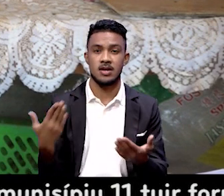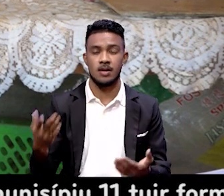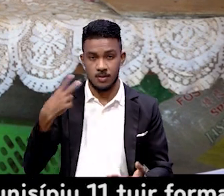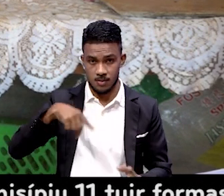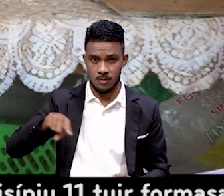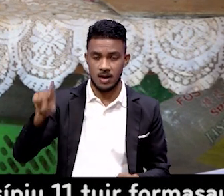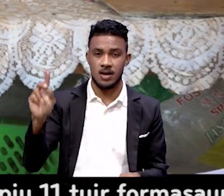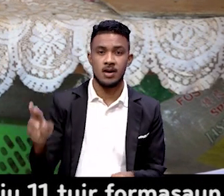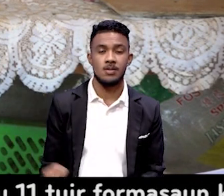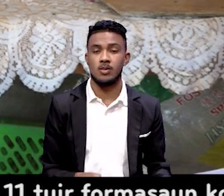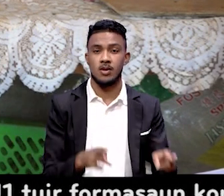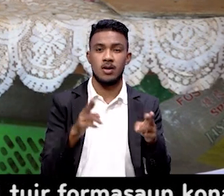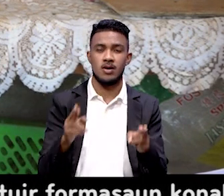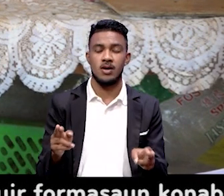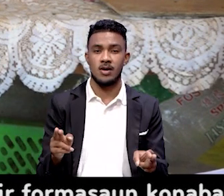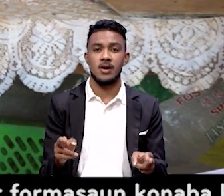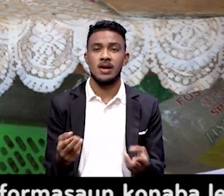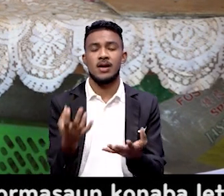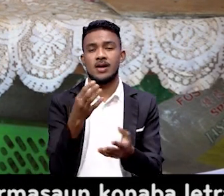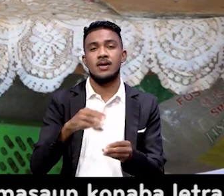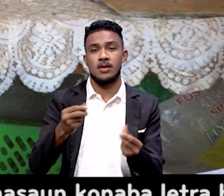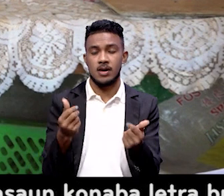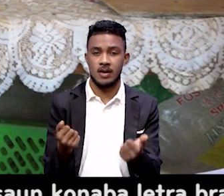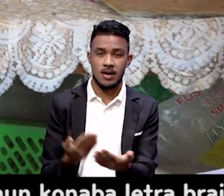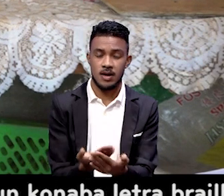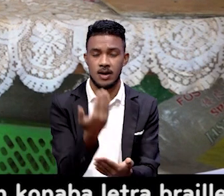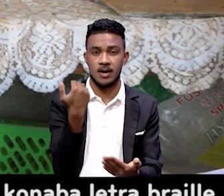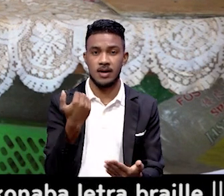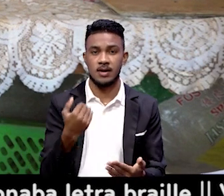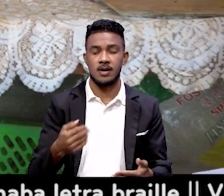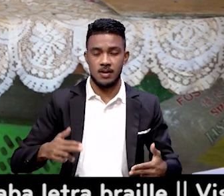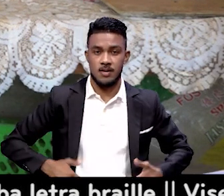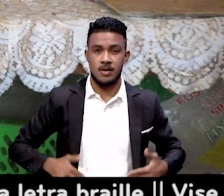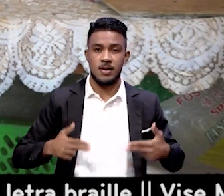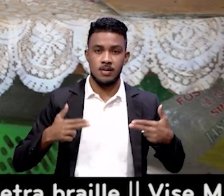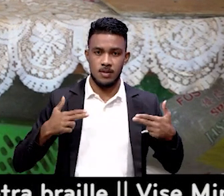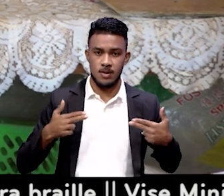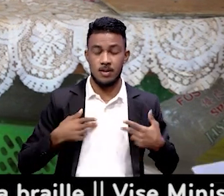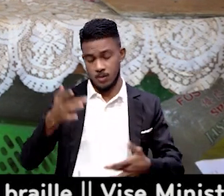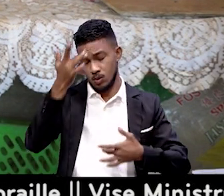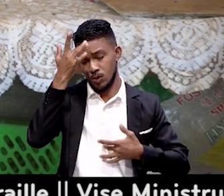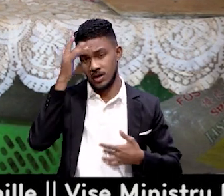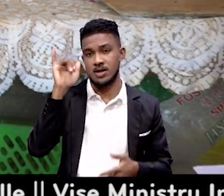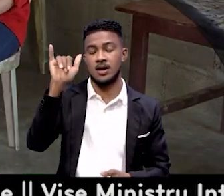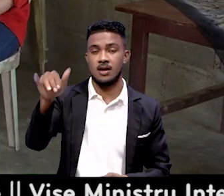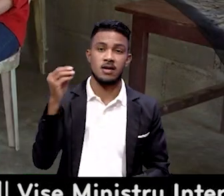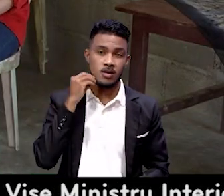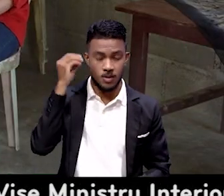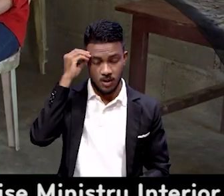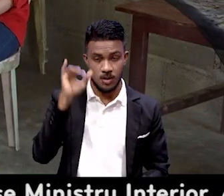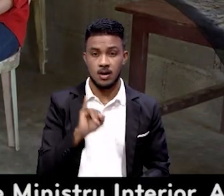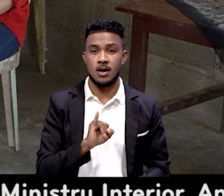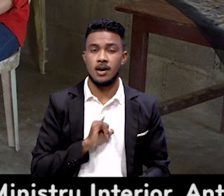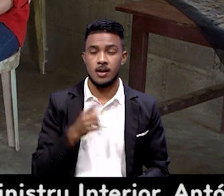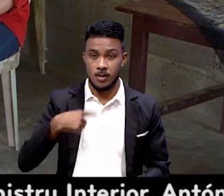sane finira ni mai moras ni ma ni kuni san moras te moras ni ma kni a iha uma awa hola